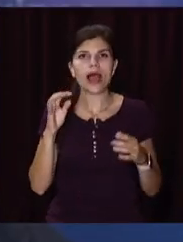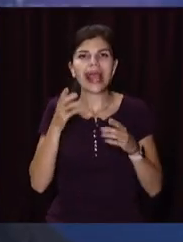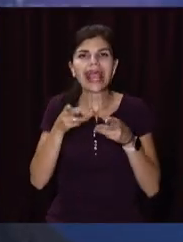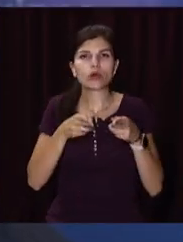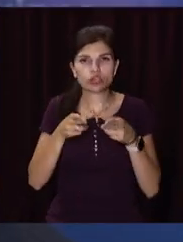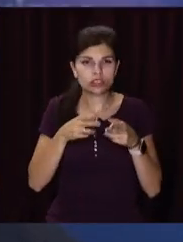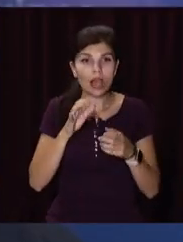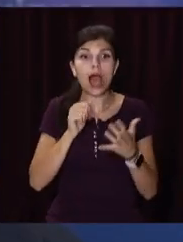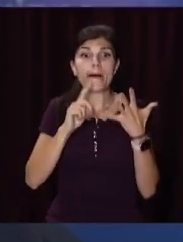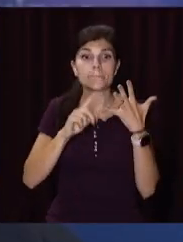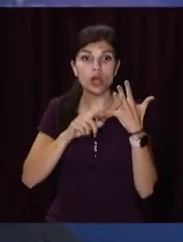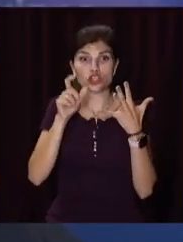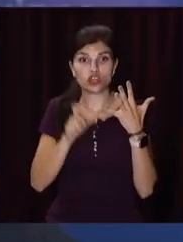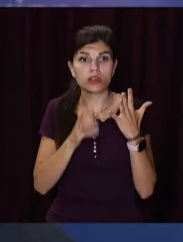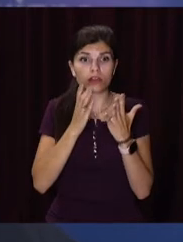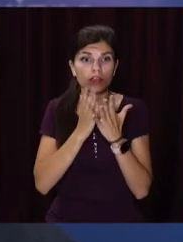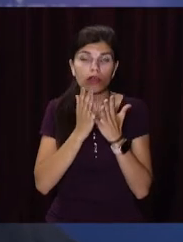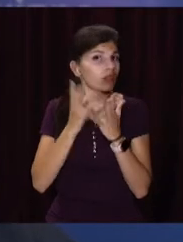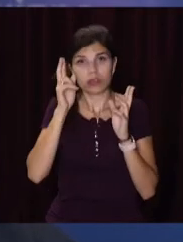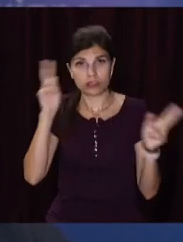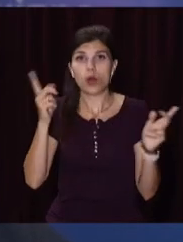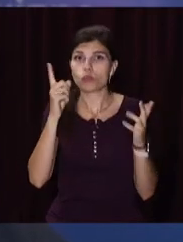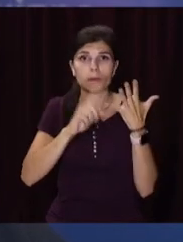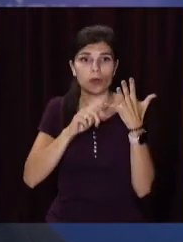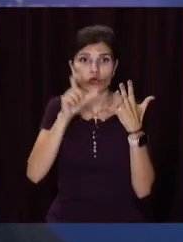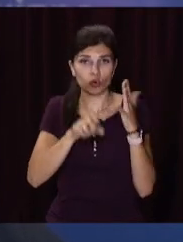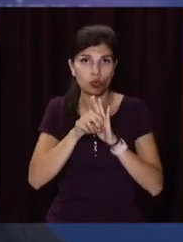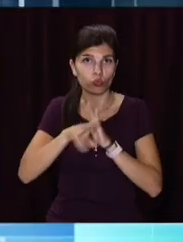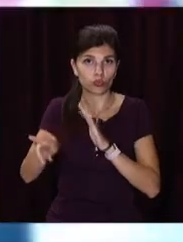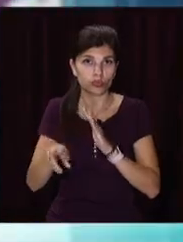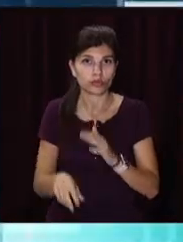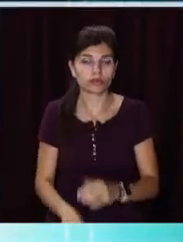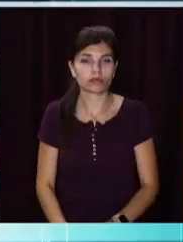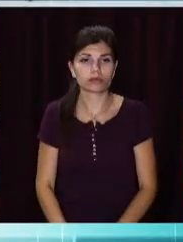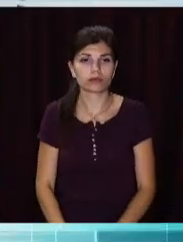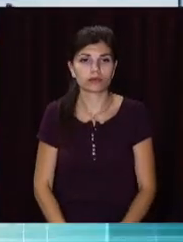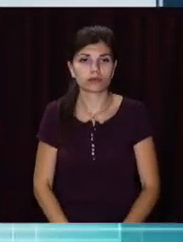пацієнт знаходиться невідомо де, він втікає.